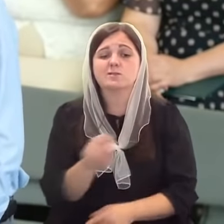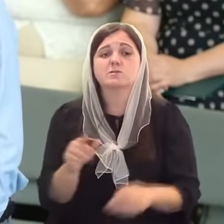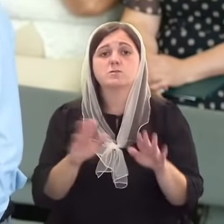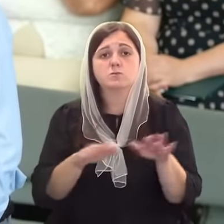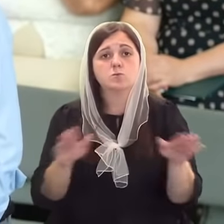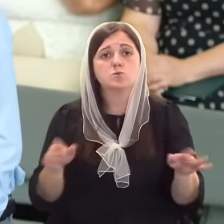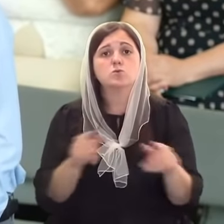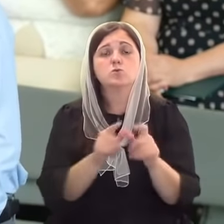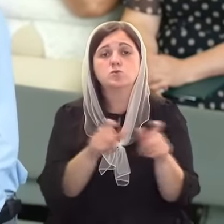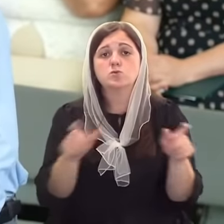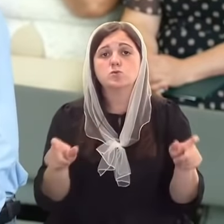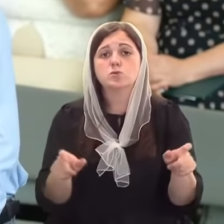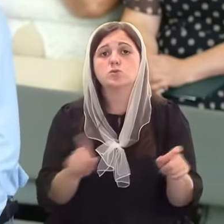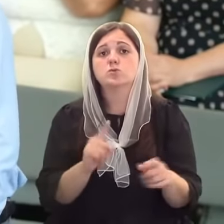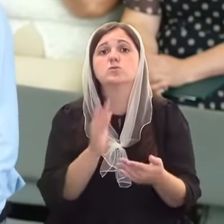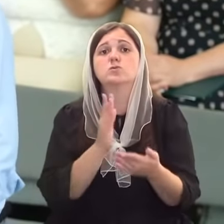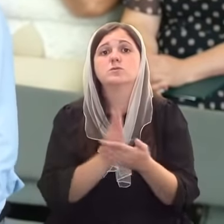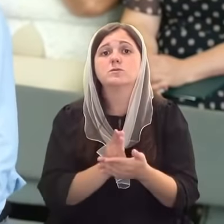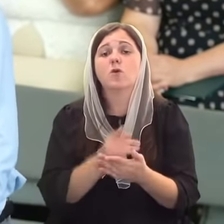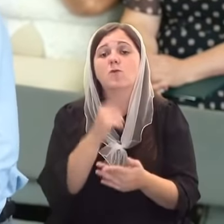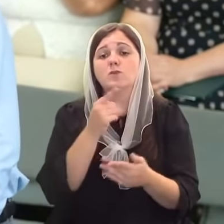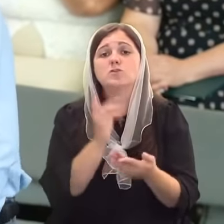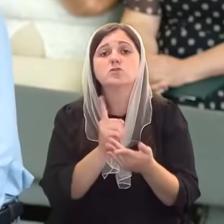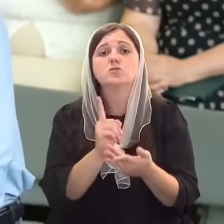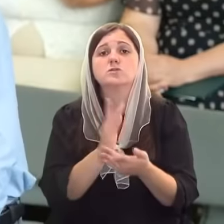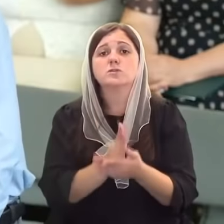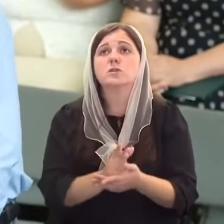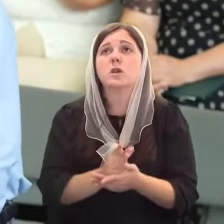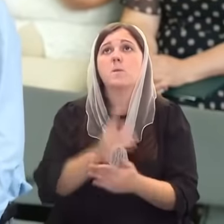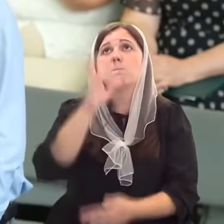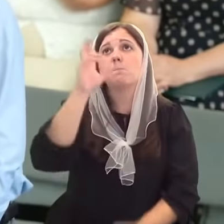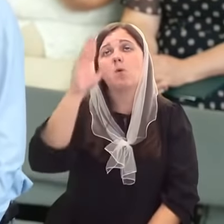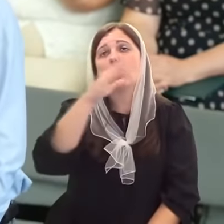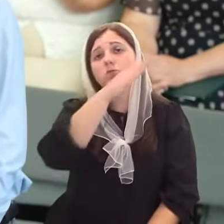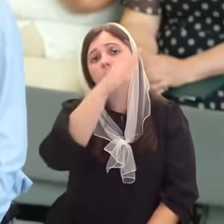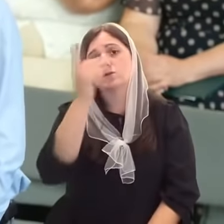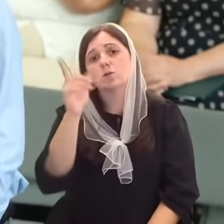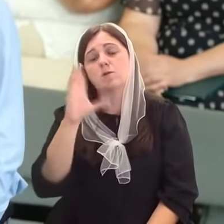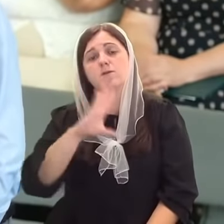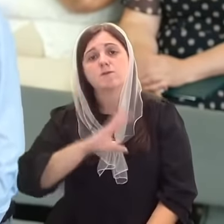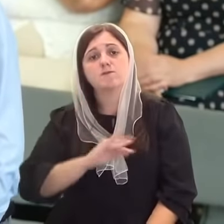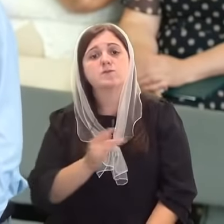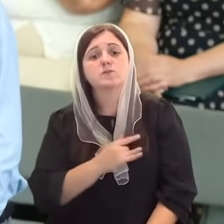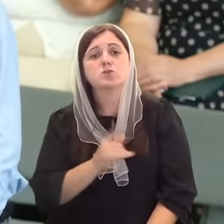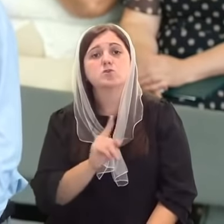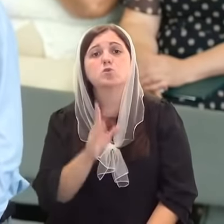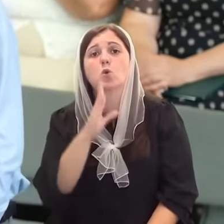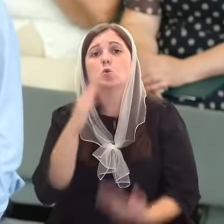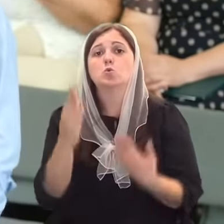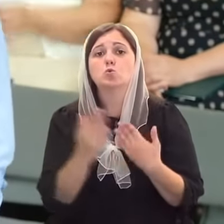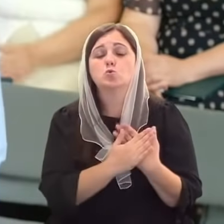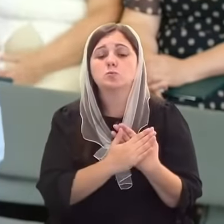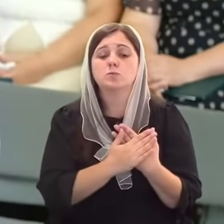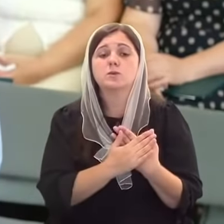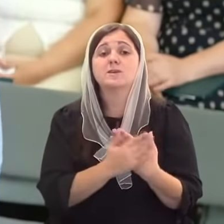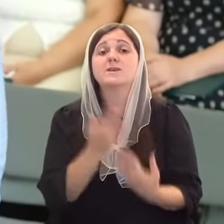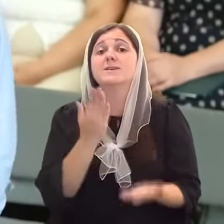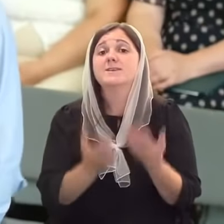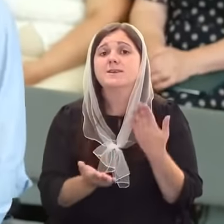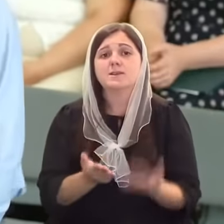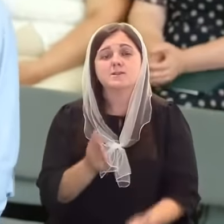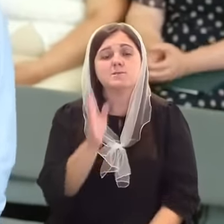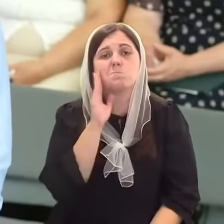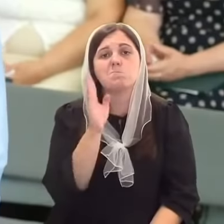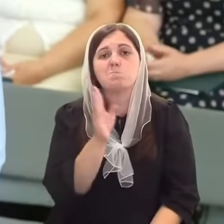мы говорили, что есть Бог на небесах и Бог в сердце, который любит. И даже если